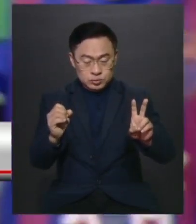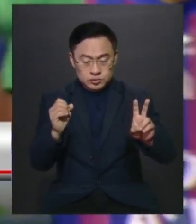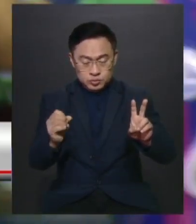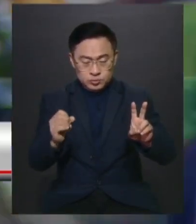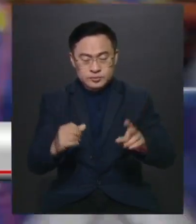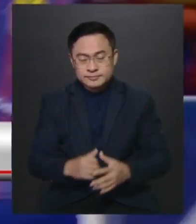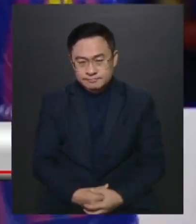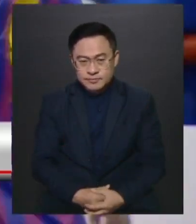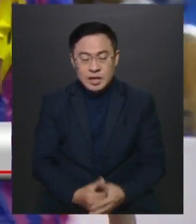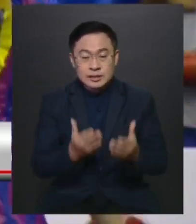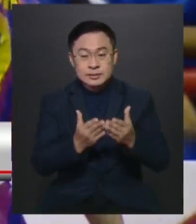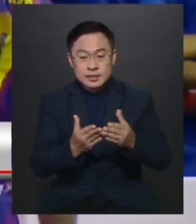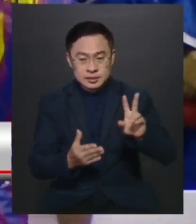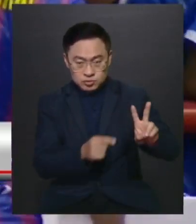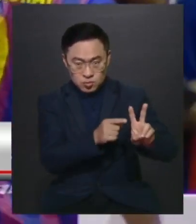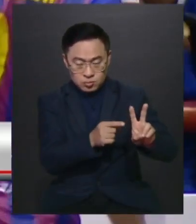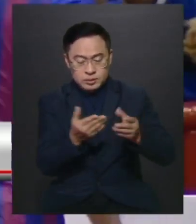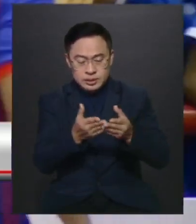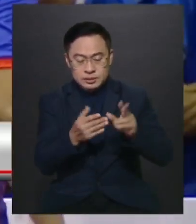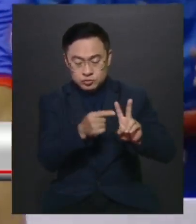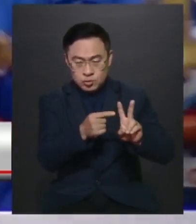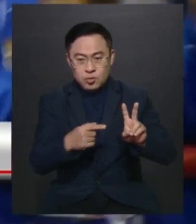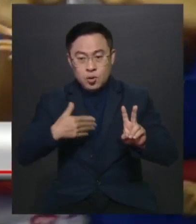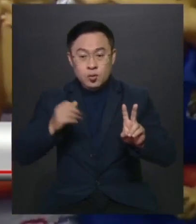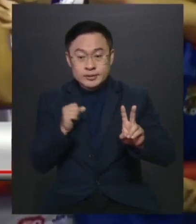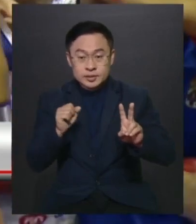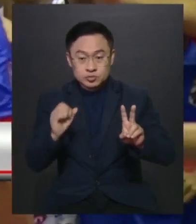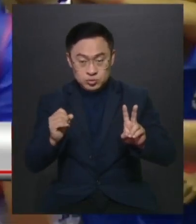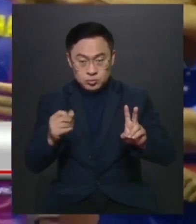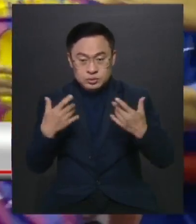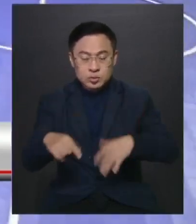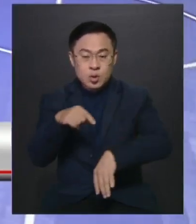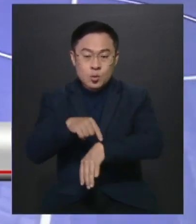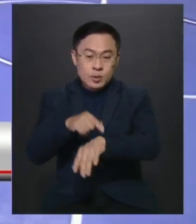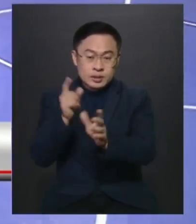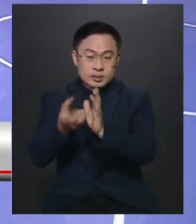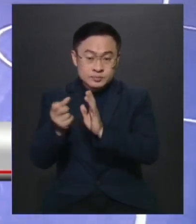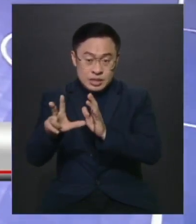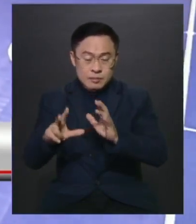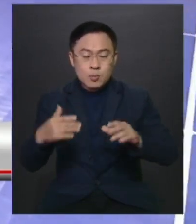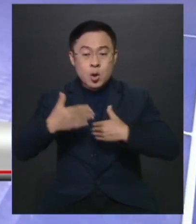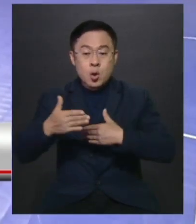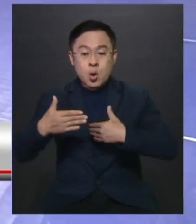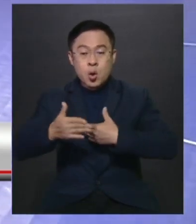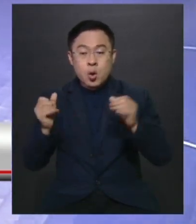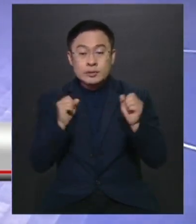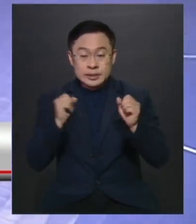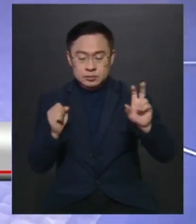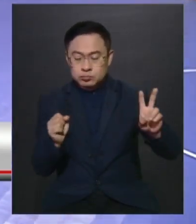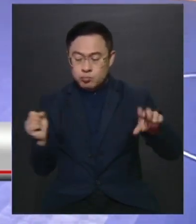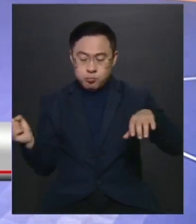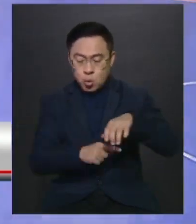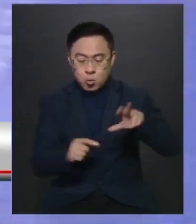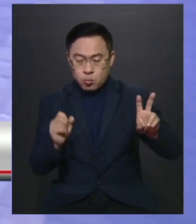ประตูไปณที่ 13ค่ะห้องเย็นท่าข้ามได้ประตูตีไข่แตกไล่การท่าเรือมาเป็น 1ประตูต่อ 2จาก